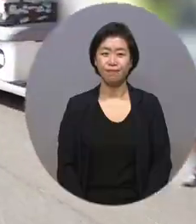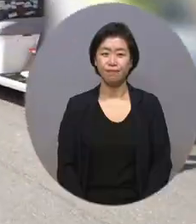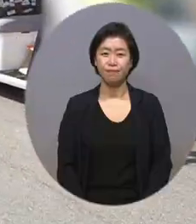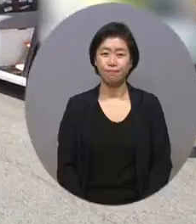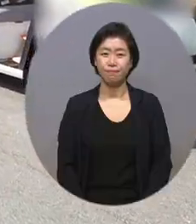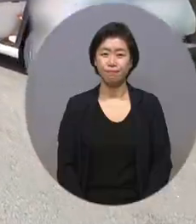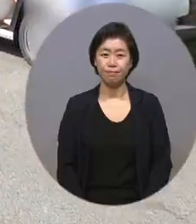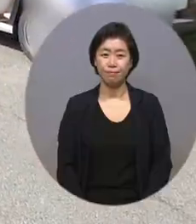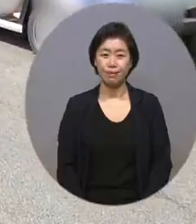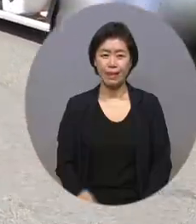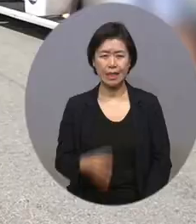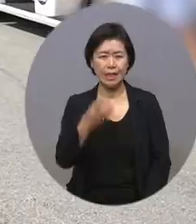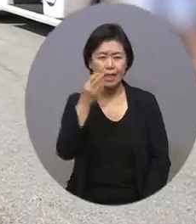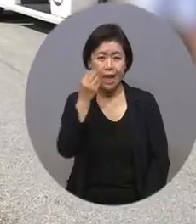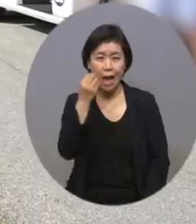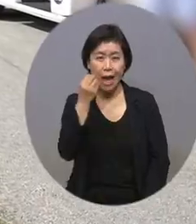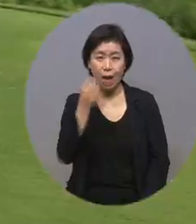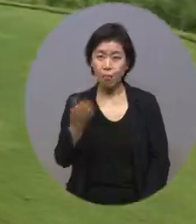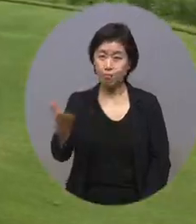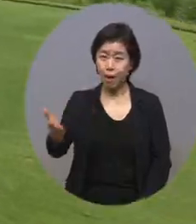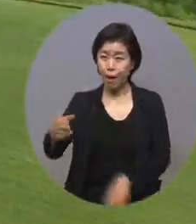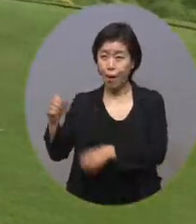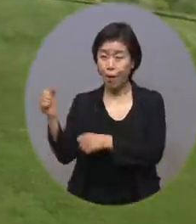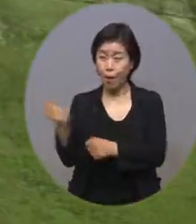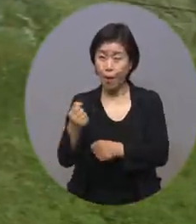와와와와와와. 희한하게 연아가 화이팅을 외칠 때마다.